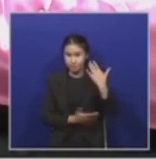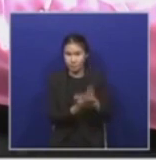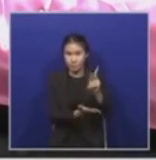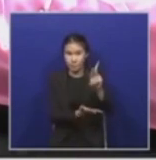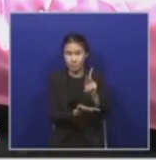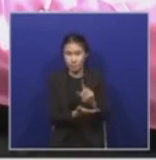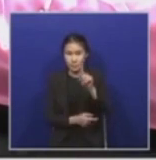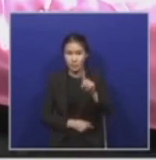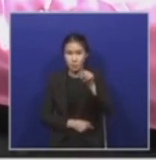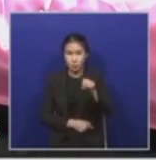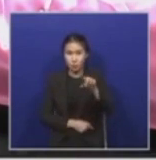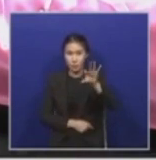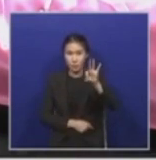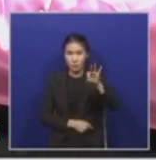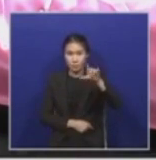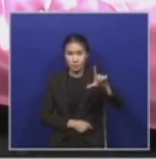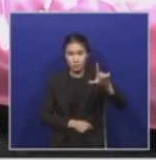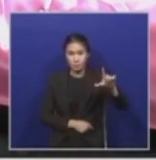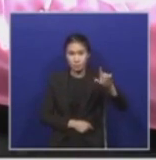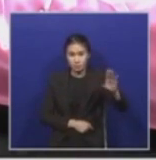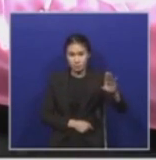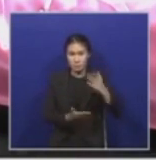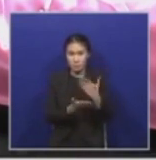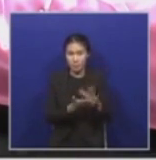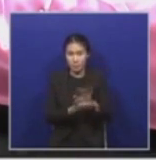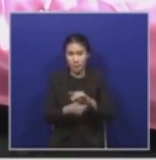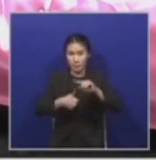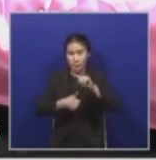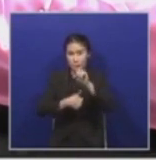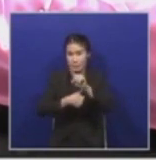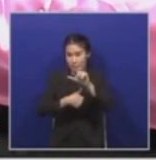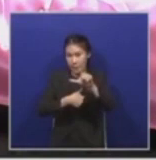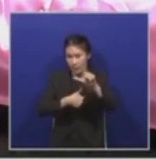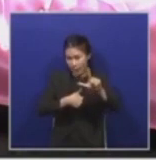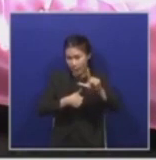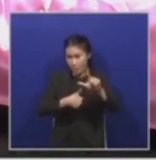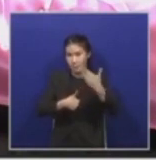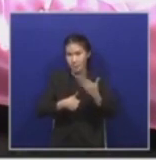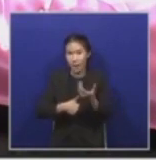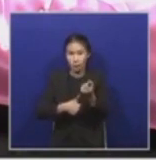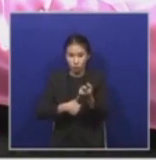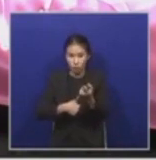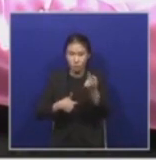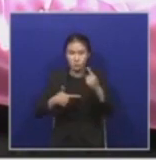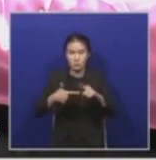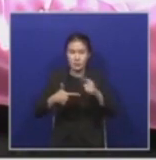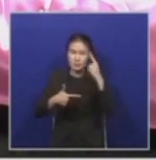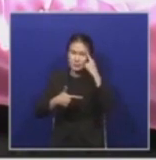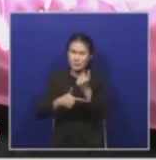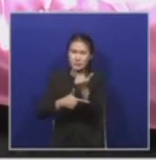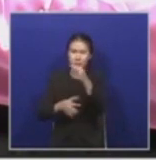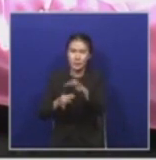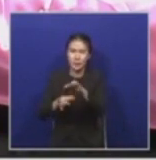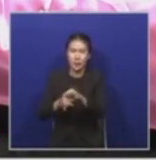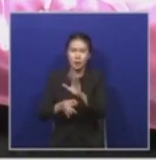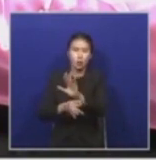นวน 1.9 ล้านล้านบาทแบ่งเป็น1ล้านล้านบาทที่จะเป็นเงินสดที่เหลือก็จะเป็นเรื่องของธนาคารก็ว่ากัน